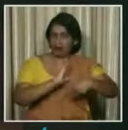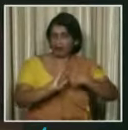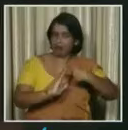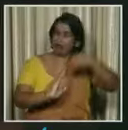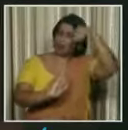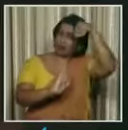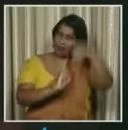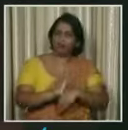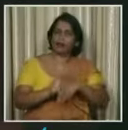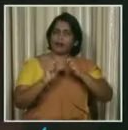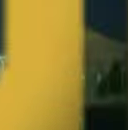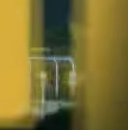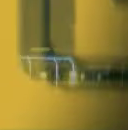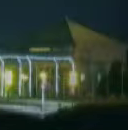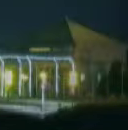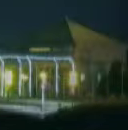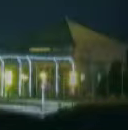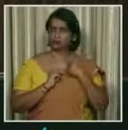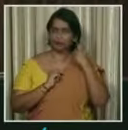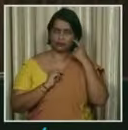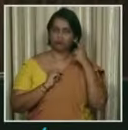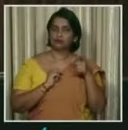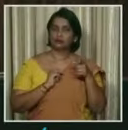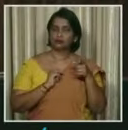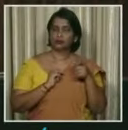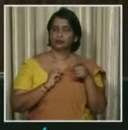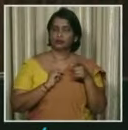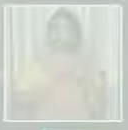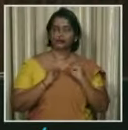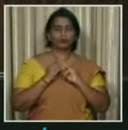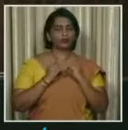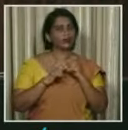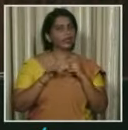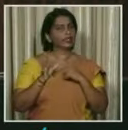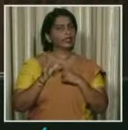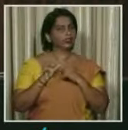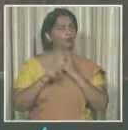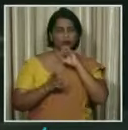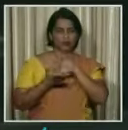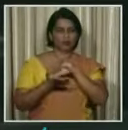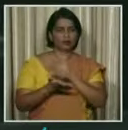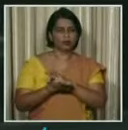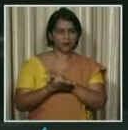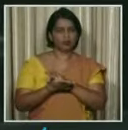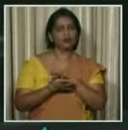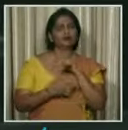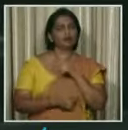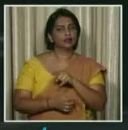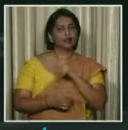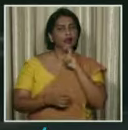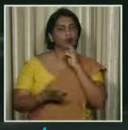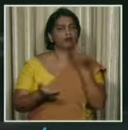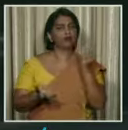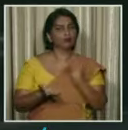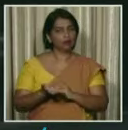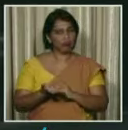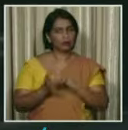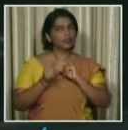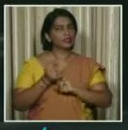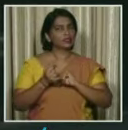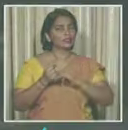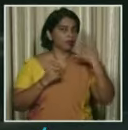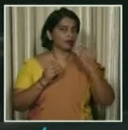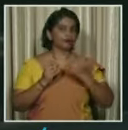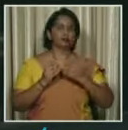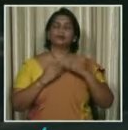පතුලටම වට්ටලා දැන් කියනවා නැකිදිනවද? සංවර්ධන නිලධාරී ගුරුවරු සම්බන්ධයෙන් ඒකෙදී නඩුව නැවත වතාවක් සැප්තැම්බර් 4